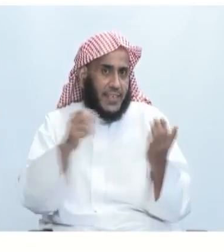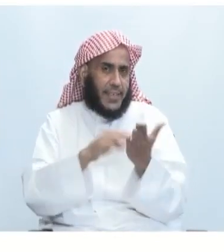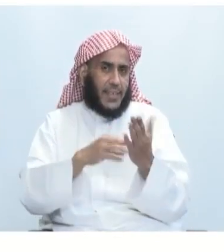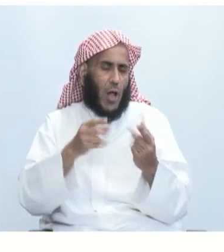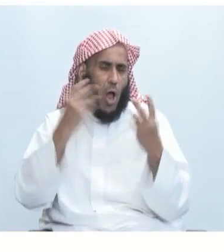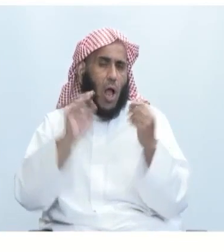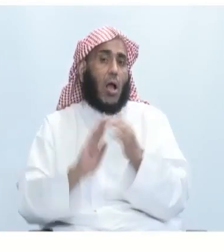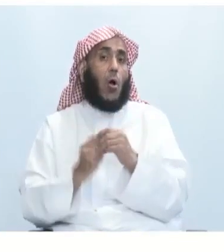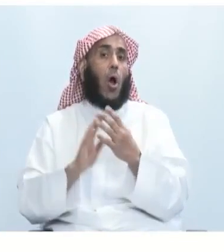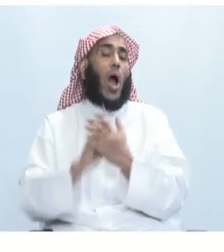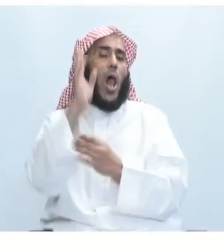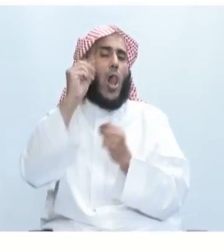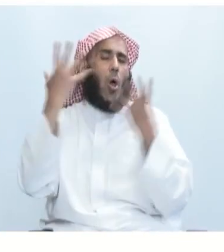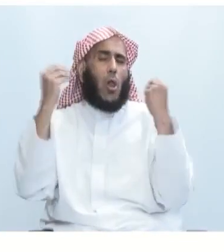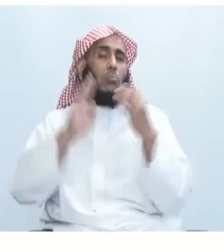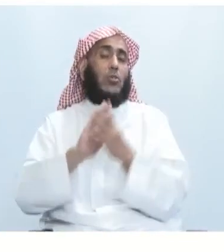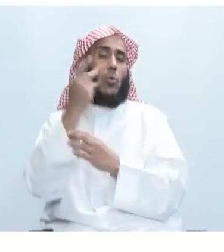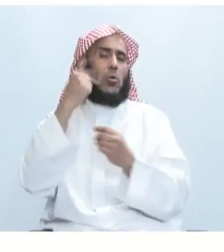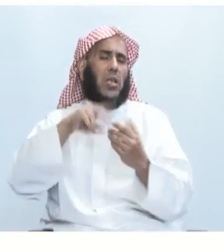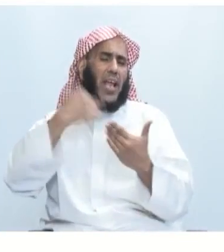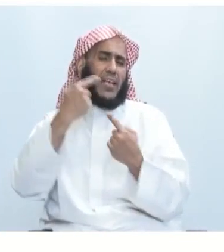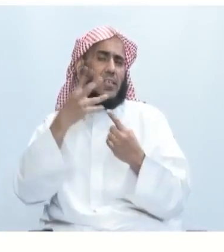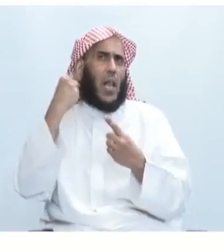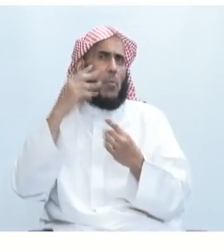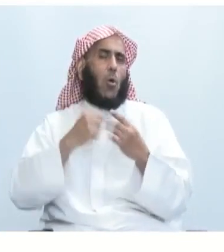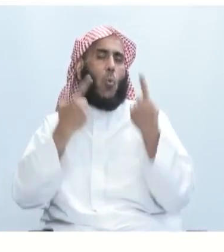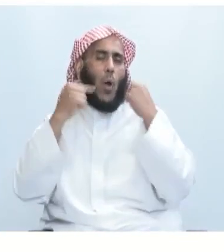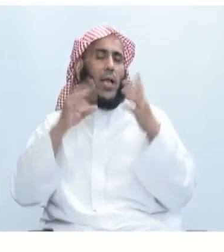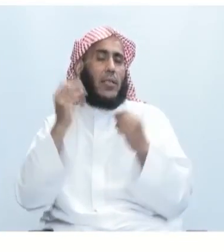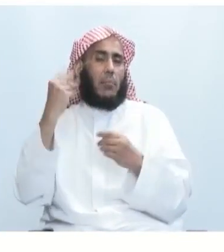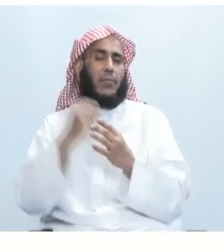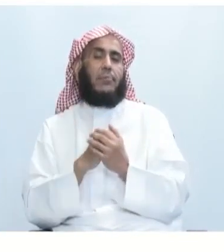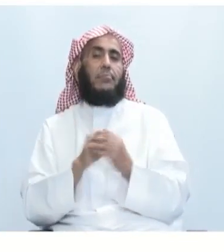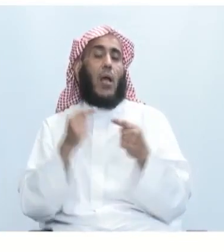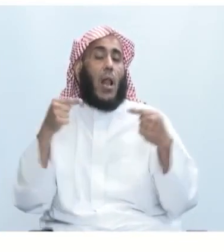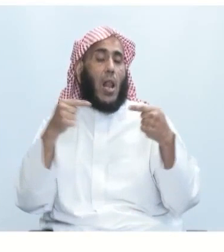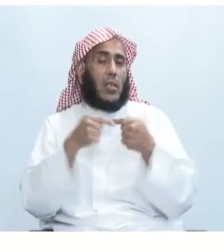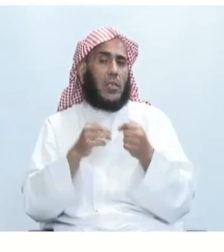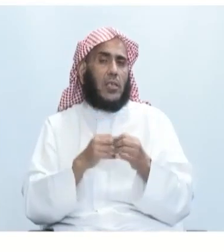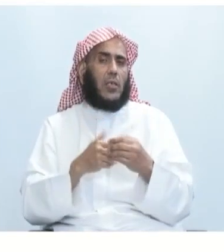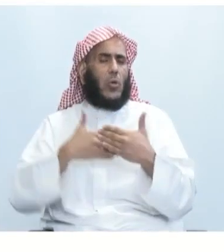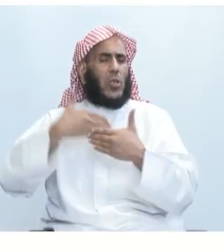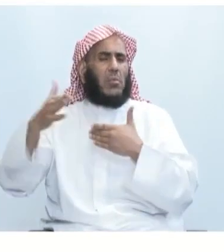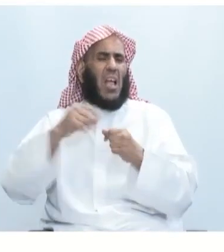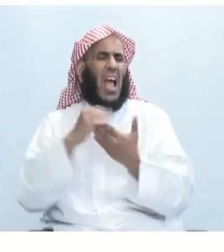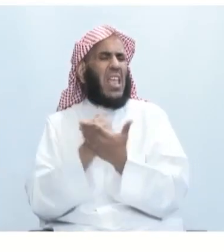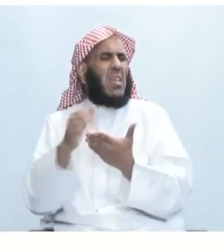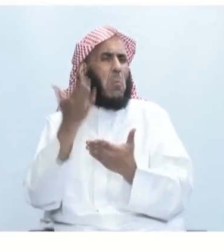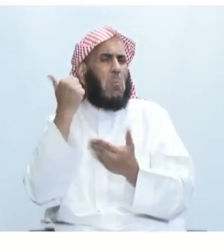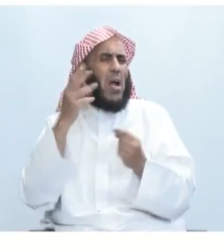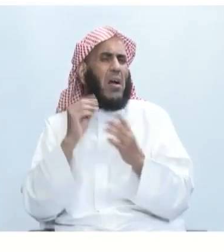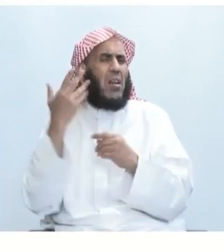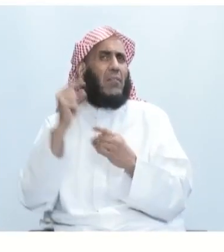عالم علم الصواريخ يعكس معرفتي وافتراضات وحياتي المعرفيه التي تستبعد اي معرفه بعلم